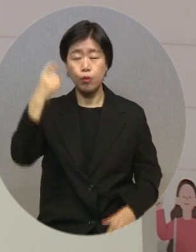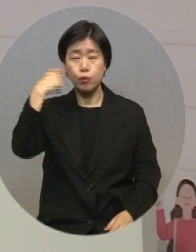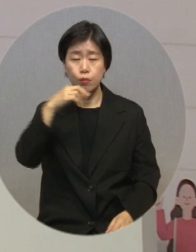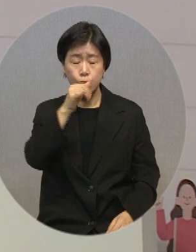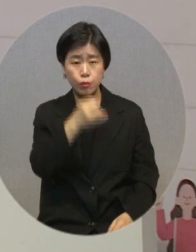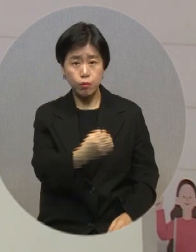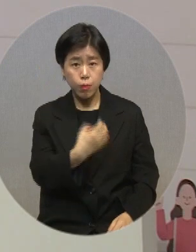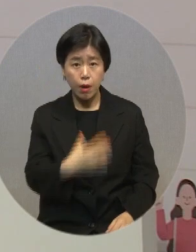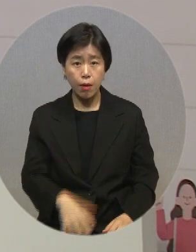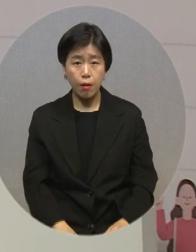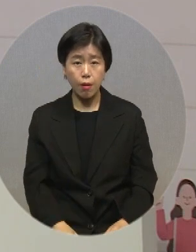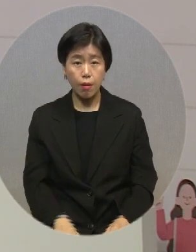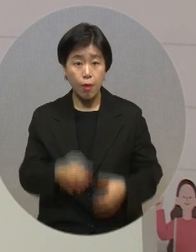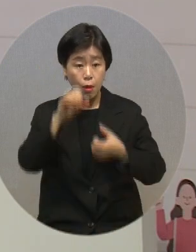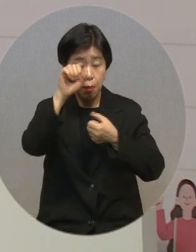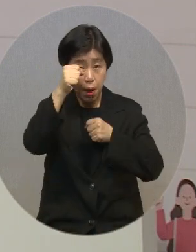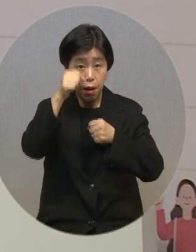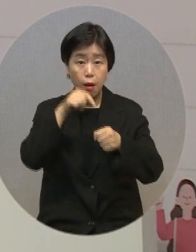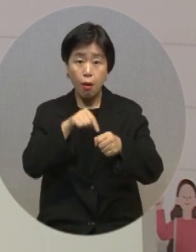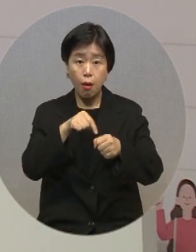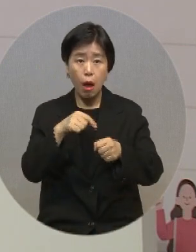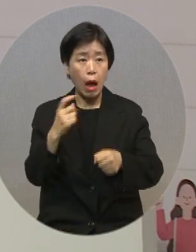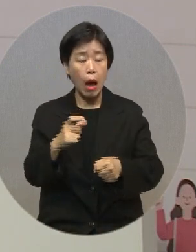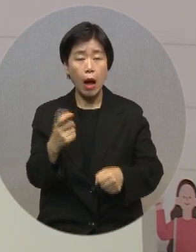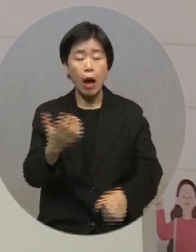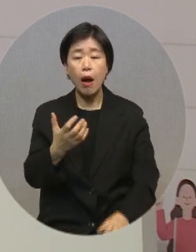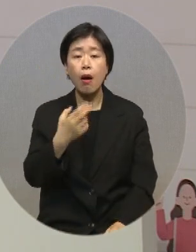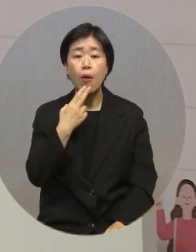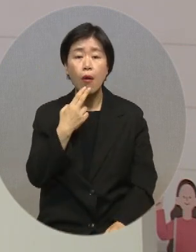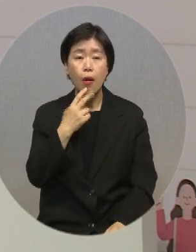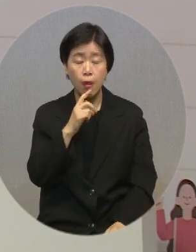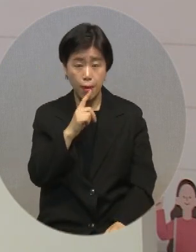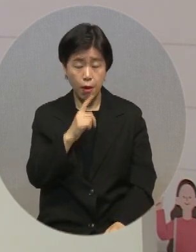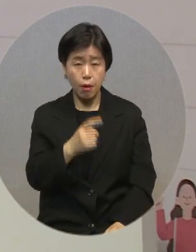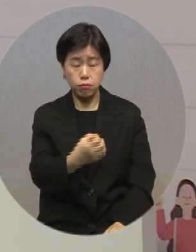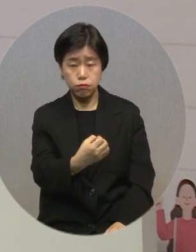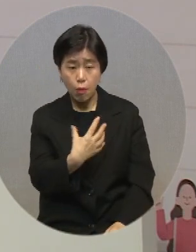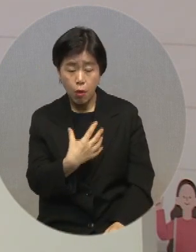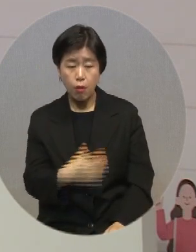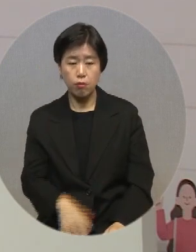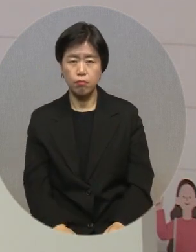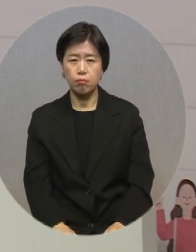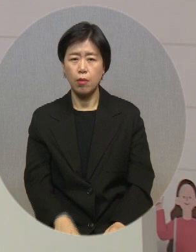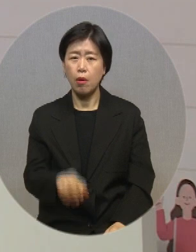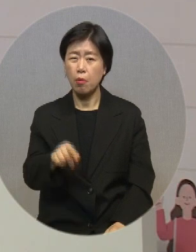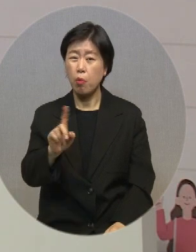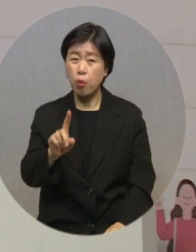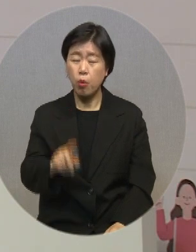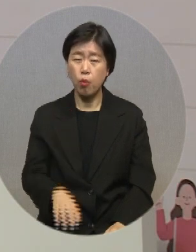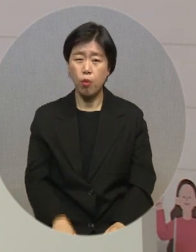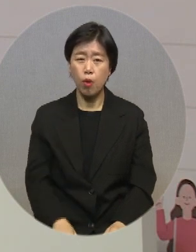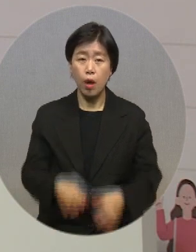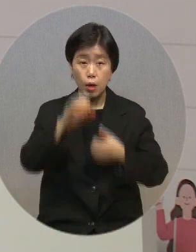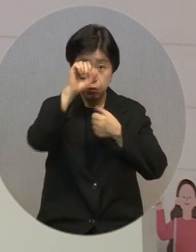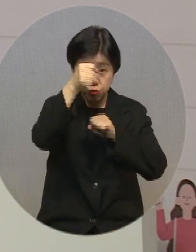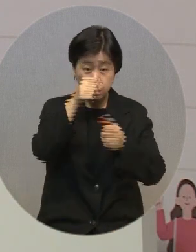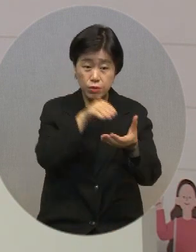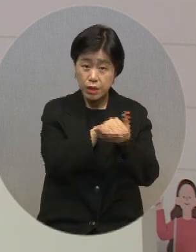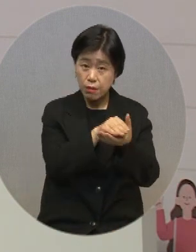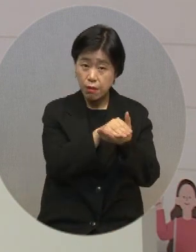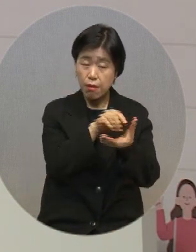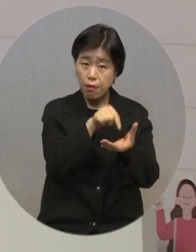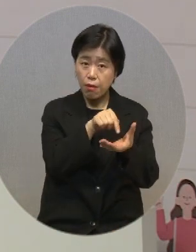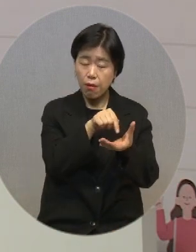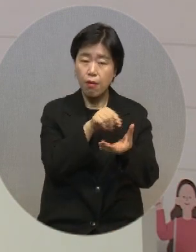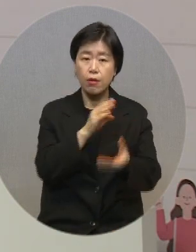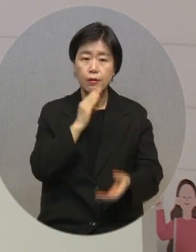그리고 발이 너무 편안하다고 그래요. 네. 그러니까 그 이제 기술자가 어떻게 만드느냐에 따라서 네. 운동화를 신어도 양말을 신은